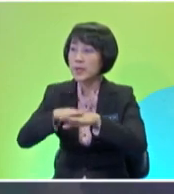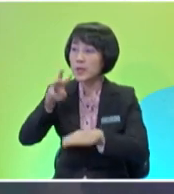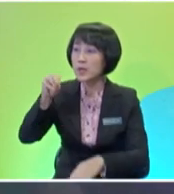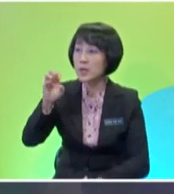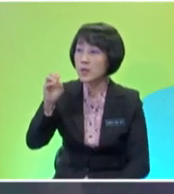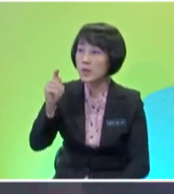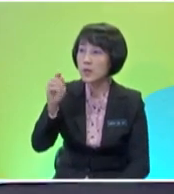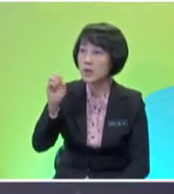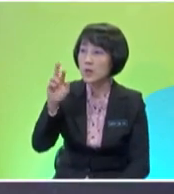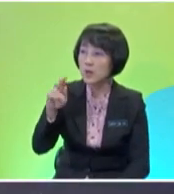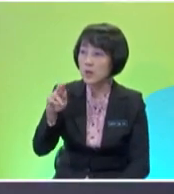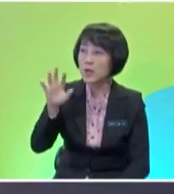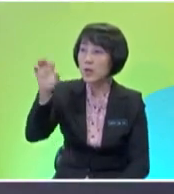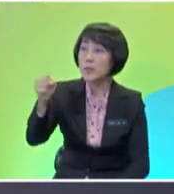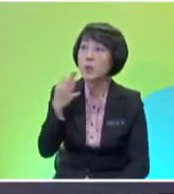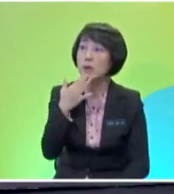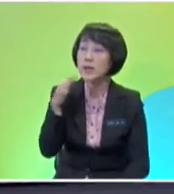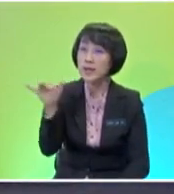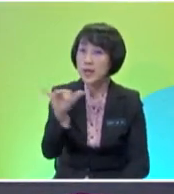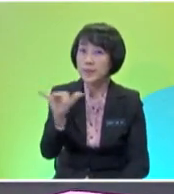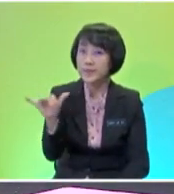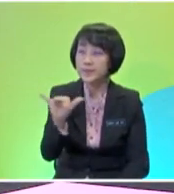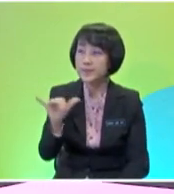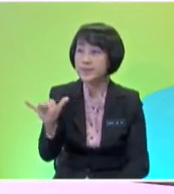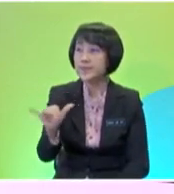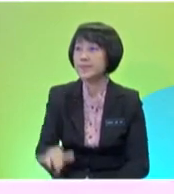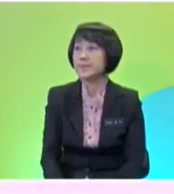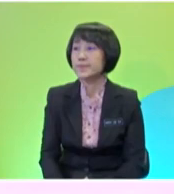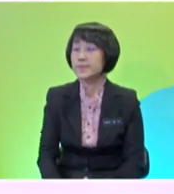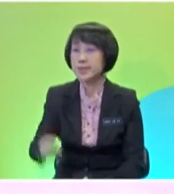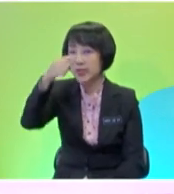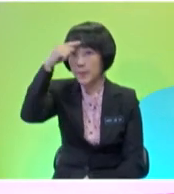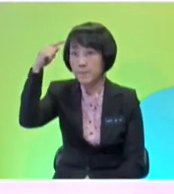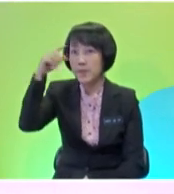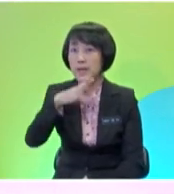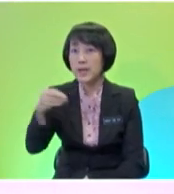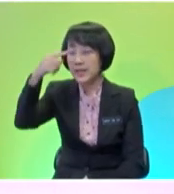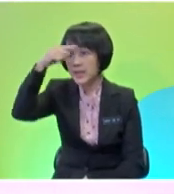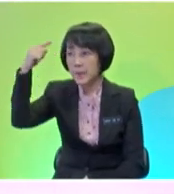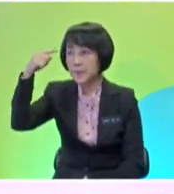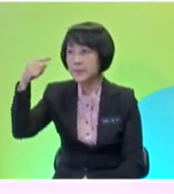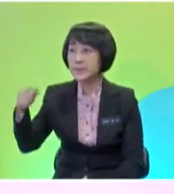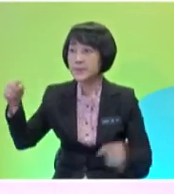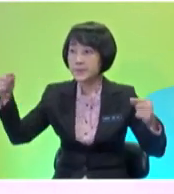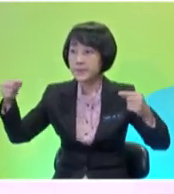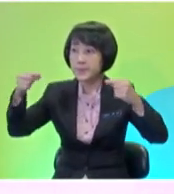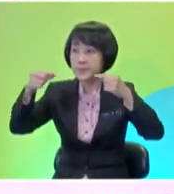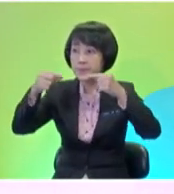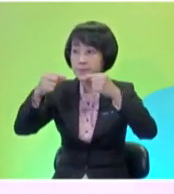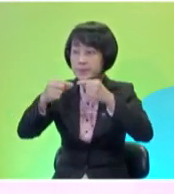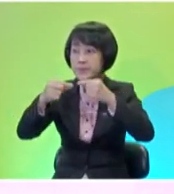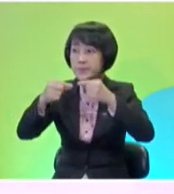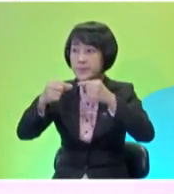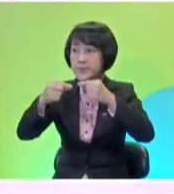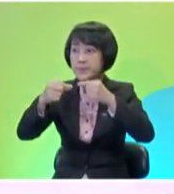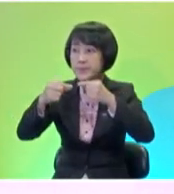motor kita ambil wire yang warna sama. Yang sama. Ha, okey, warna hitam. Okey. Okay, warna hitam juga. Warna hitam juga yang